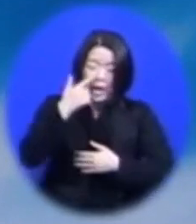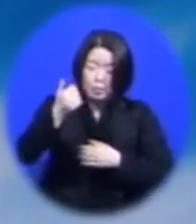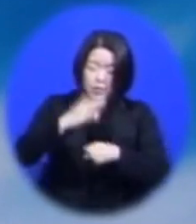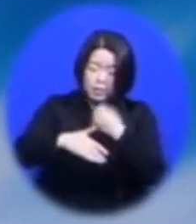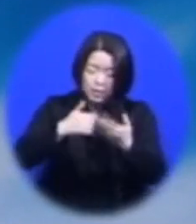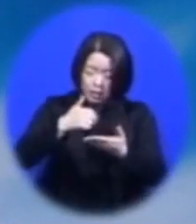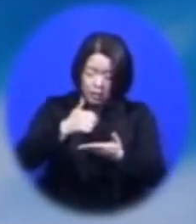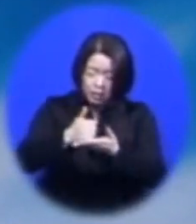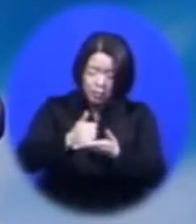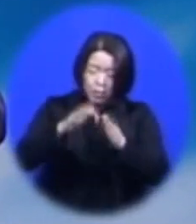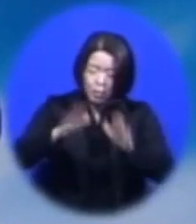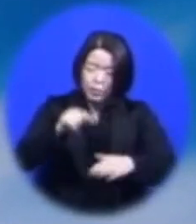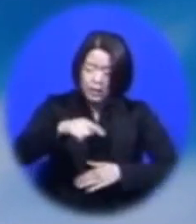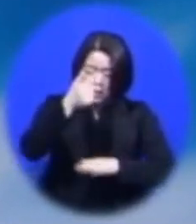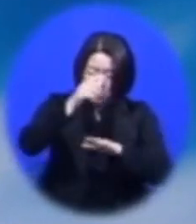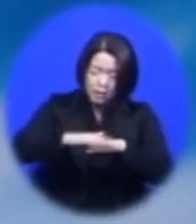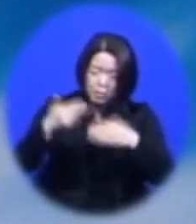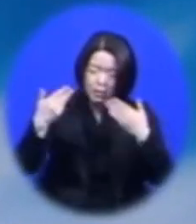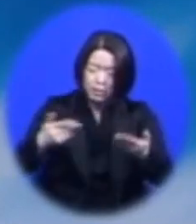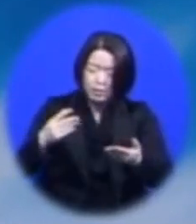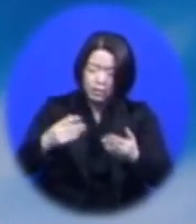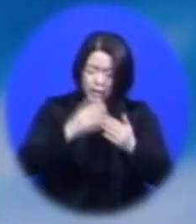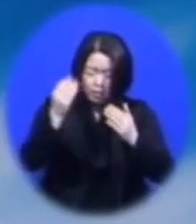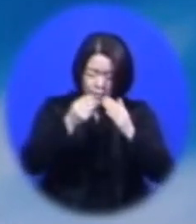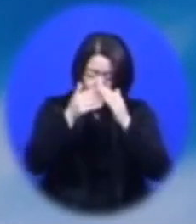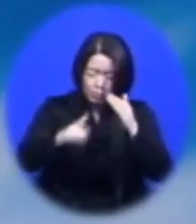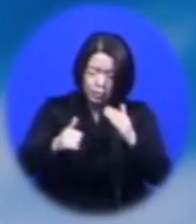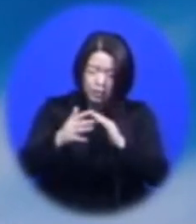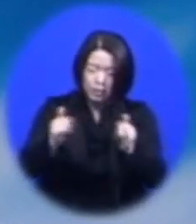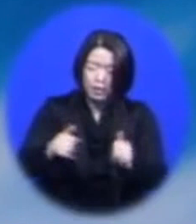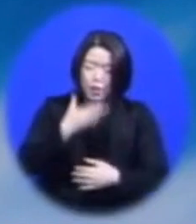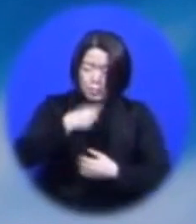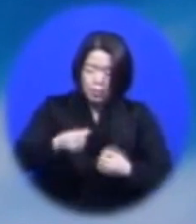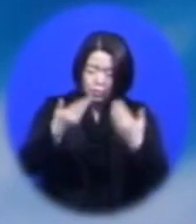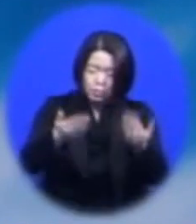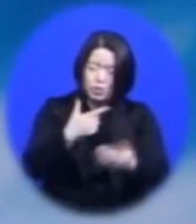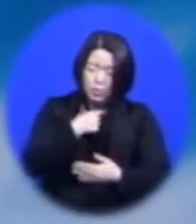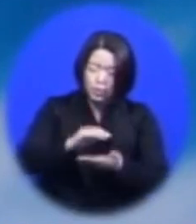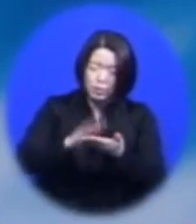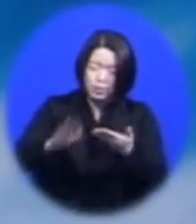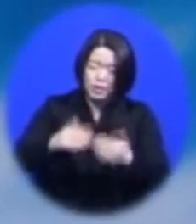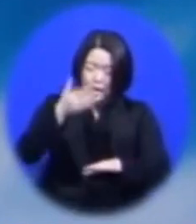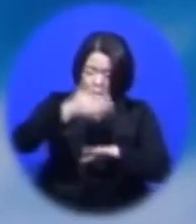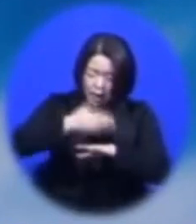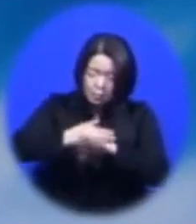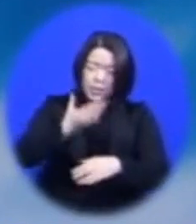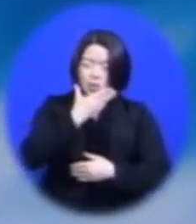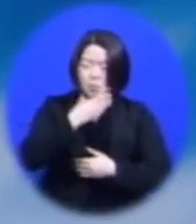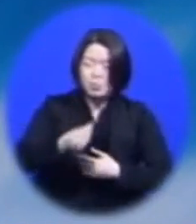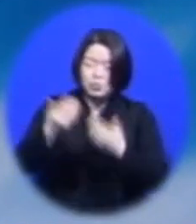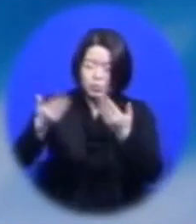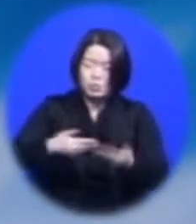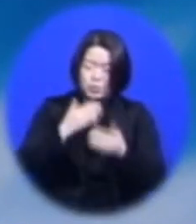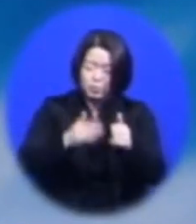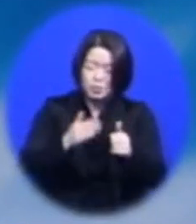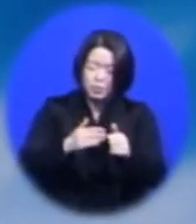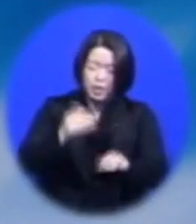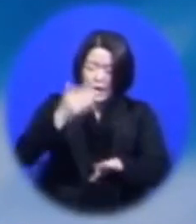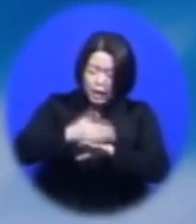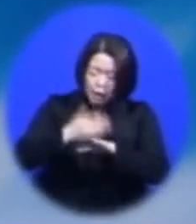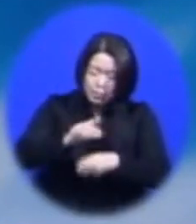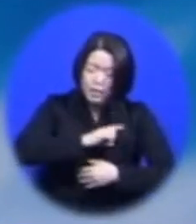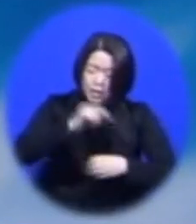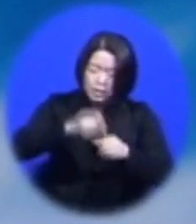하나님, 오늘 이 예배를 드린 성도들에게 복을 주시기 원합니다. 감사의 복을 주소서. 감사할